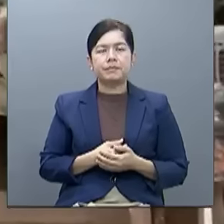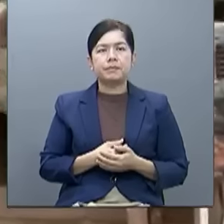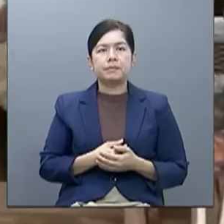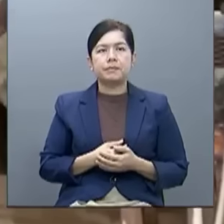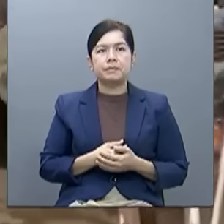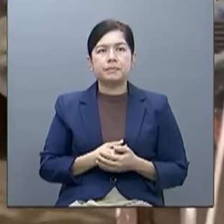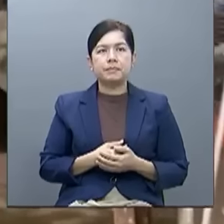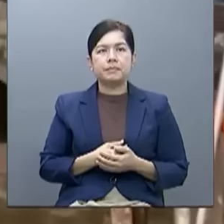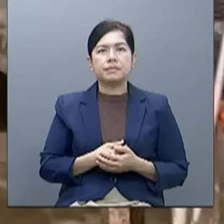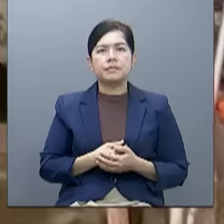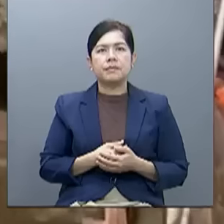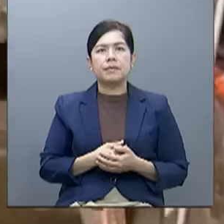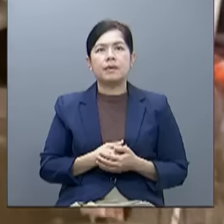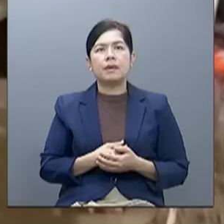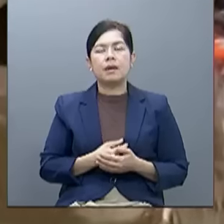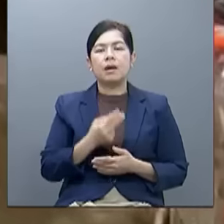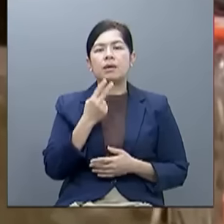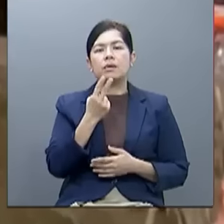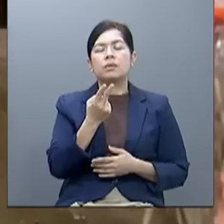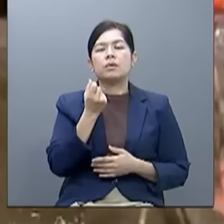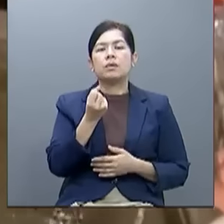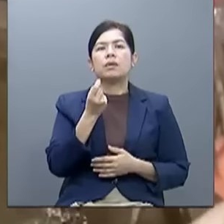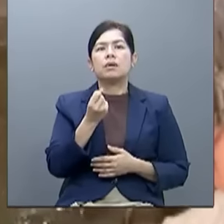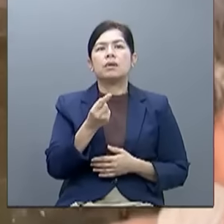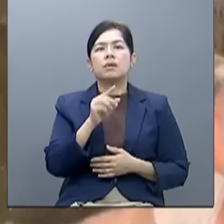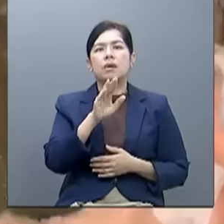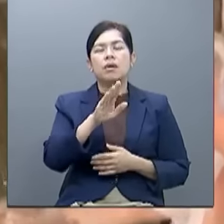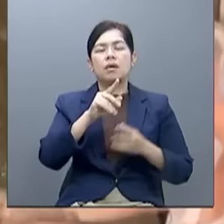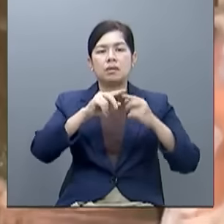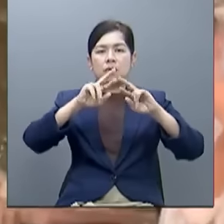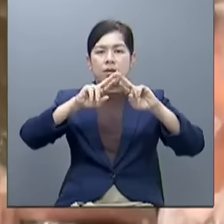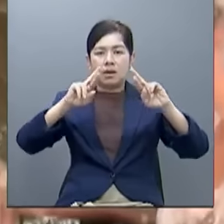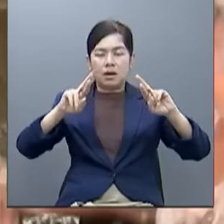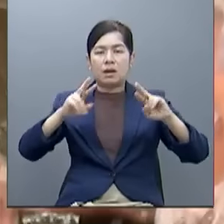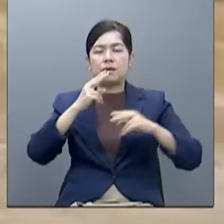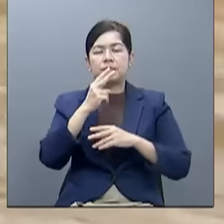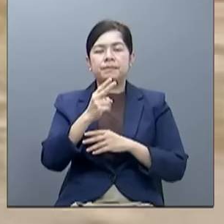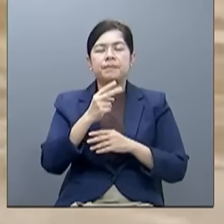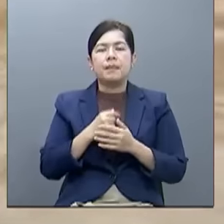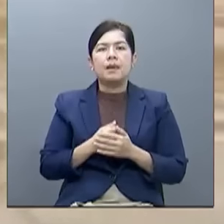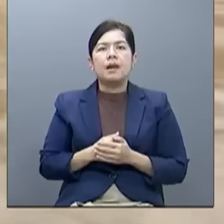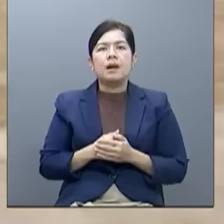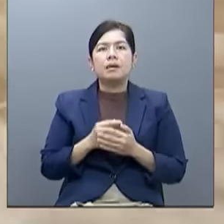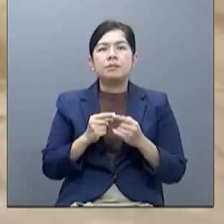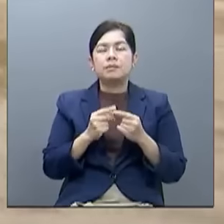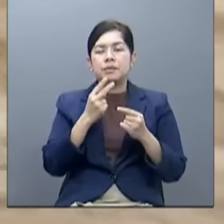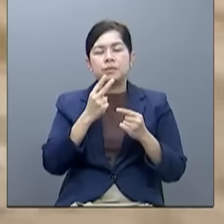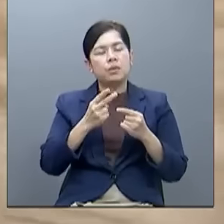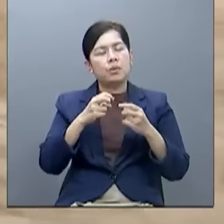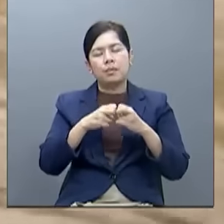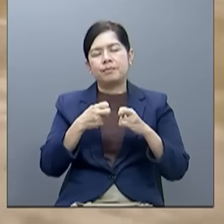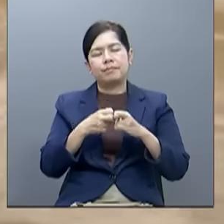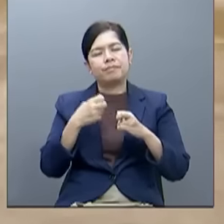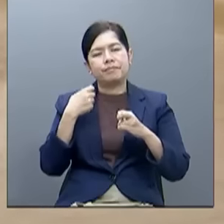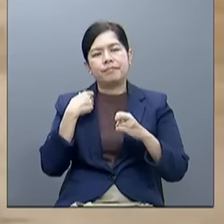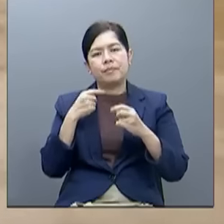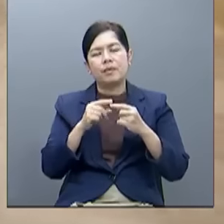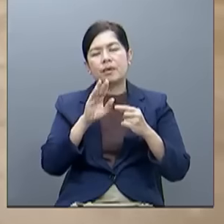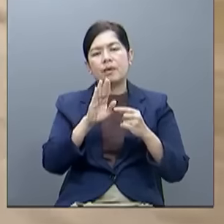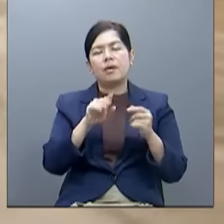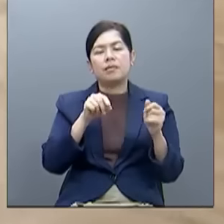ณผู้ชมครับนี่คือภาพสดๆนะครับที่เห็นบริเวณด้านหน้าด่านแม่สายนะครับก็จะเห็นความโกลาหลของที่นี่